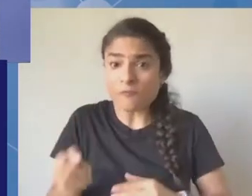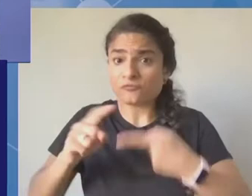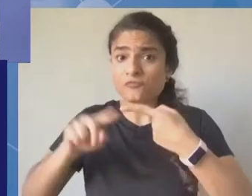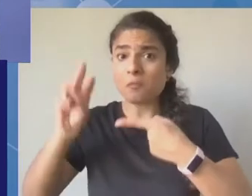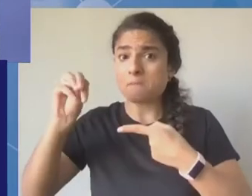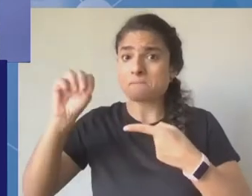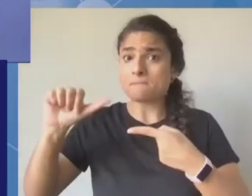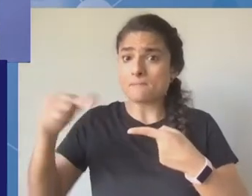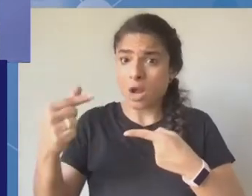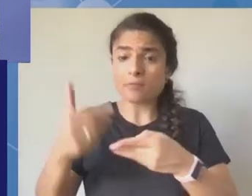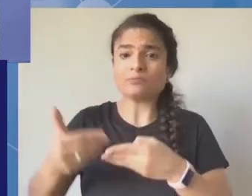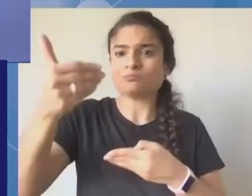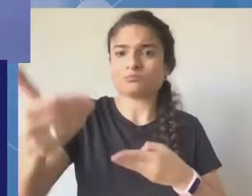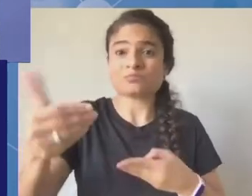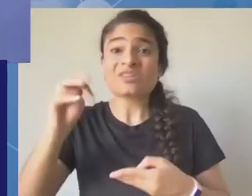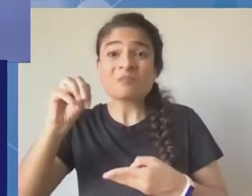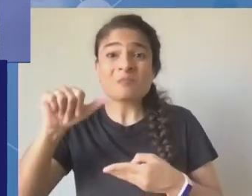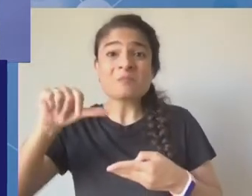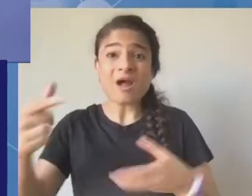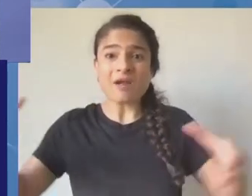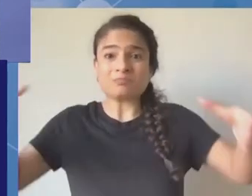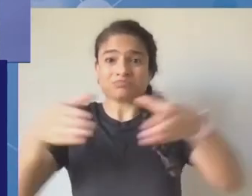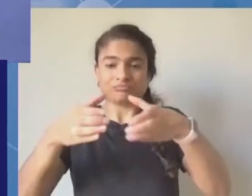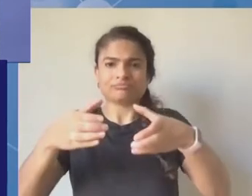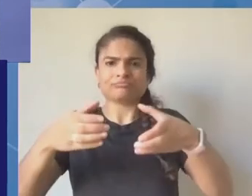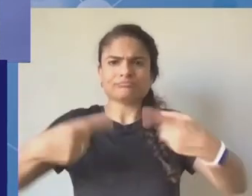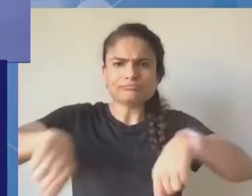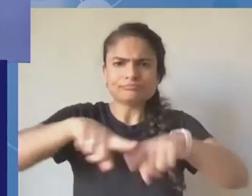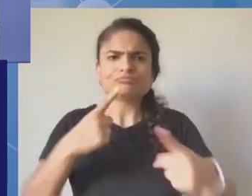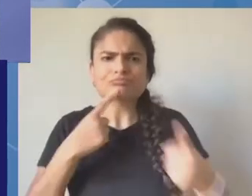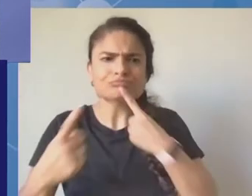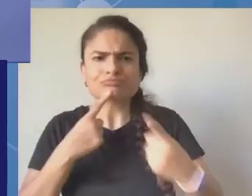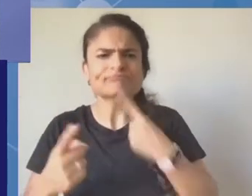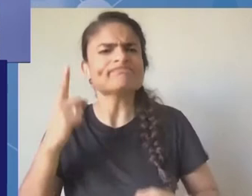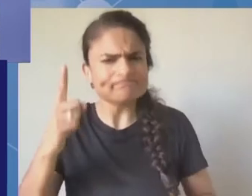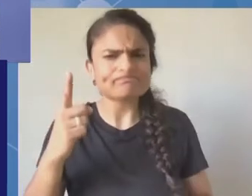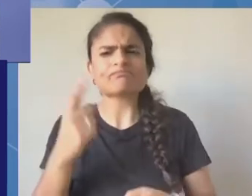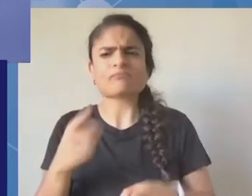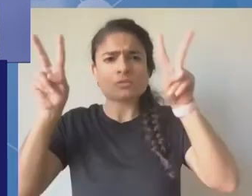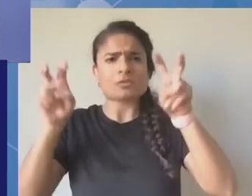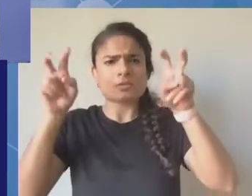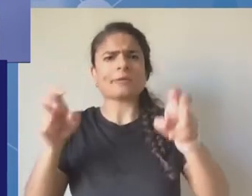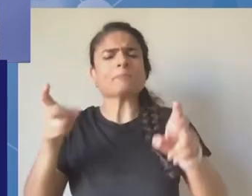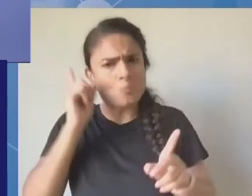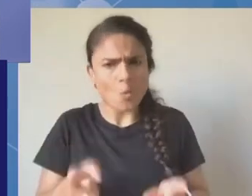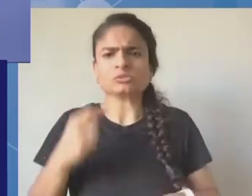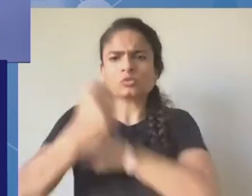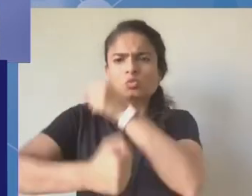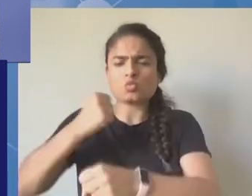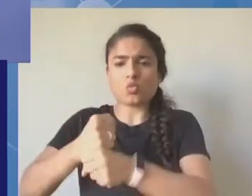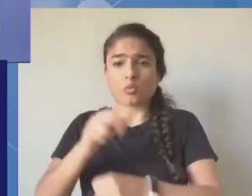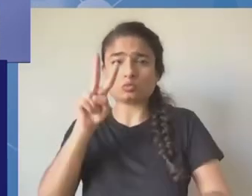将会更广泛的更深入的介绍这样的一些事情。您完全是说的非常正确的